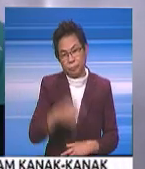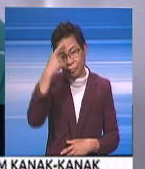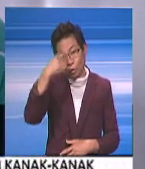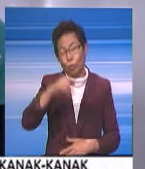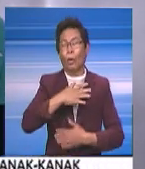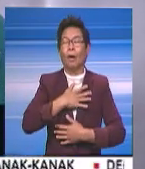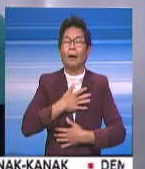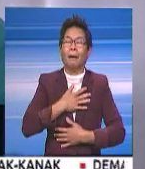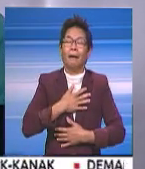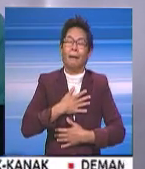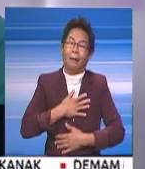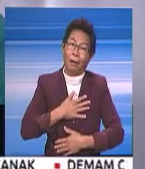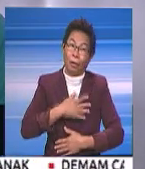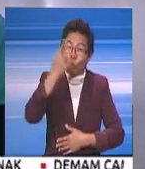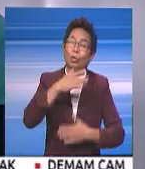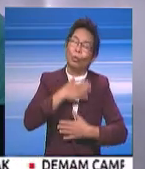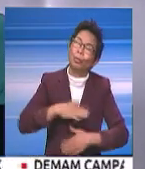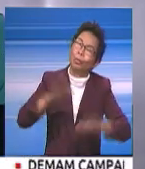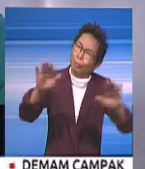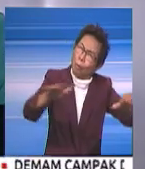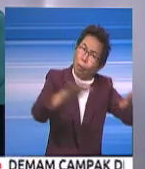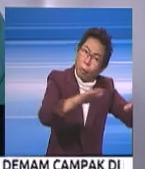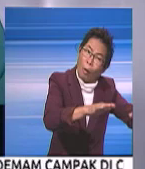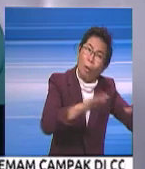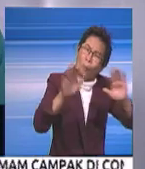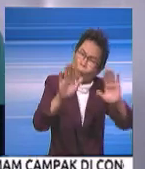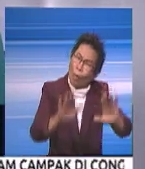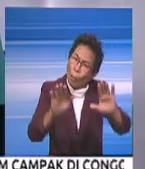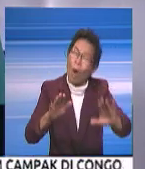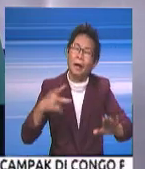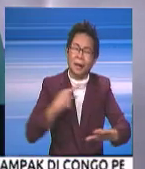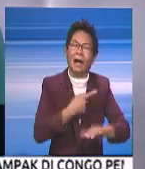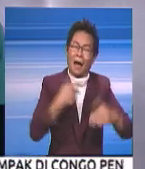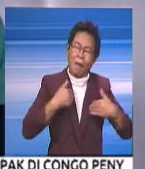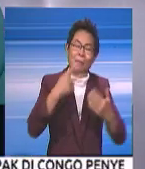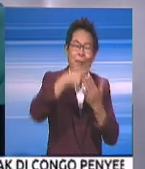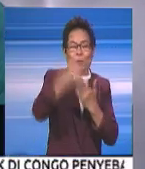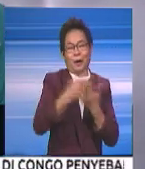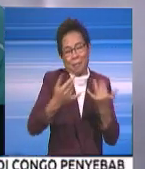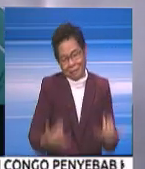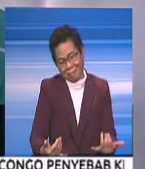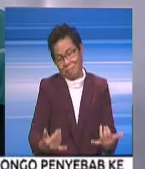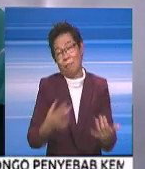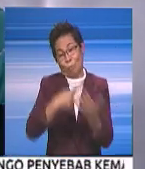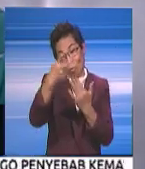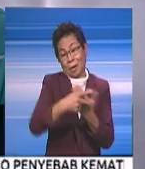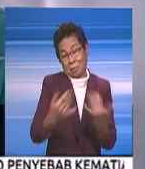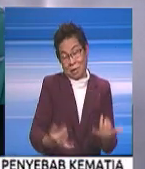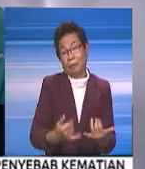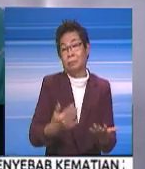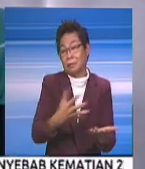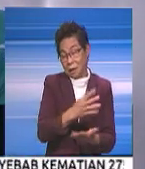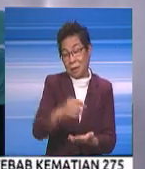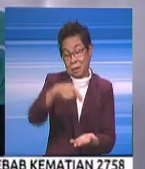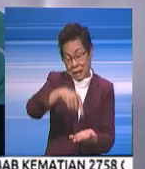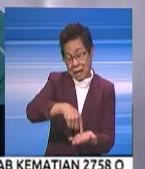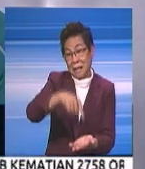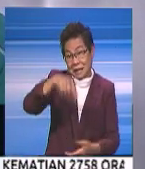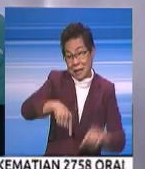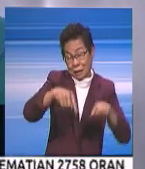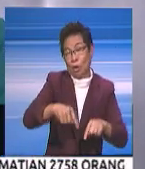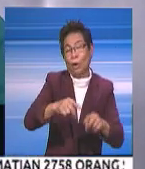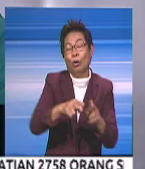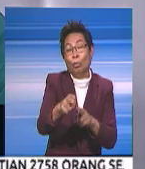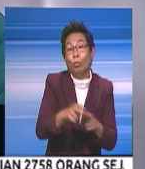redakan keadaan, maka itulah sebabnya kita adakan program pada hari ini, dan ini pun sebagai satu usaha untuk